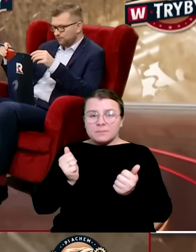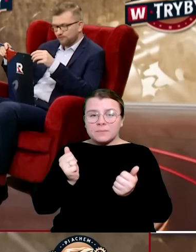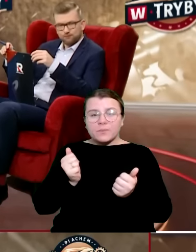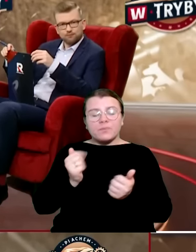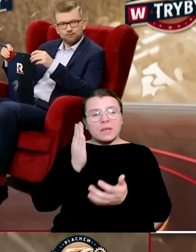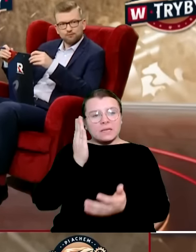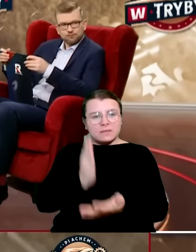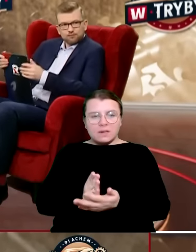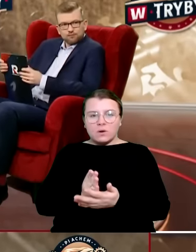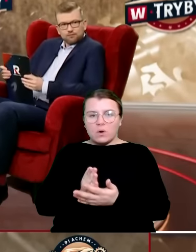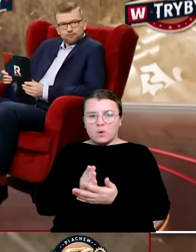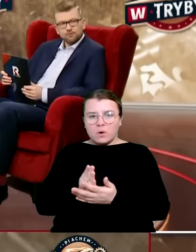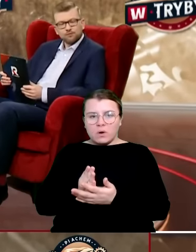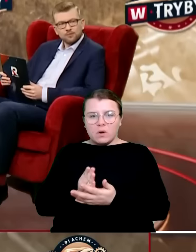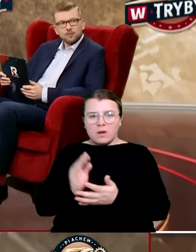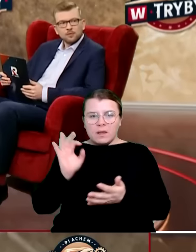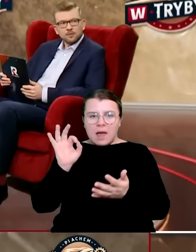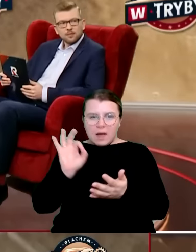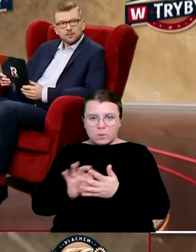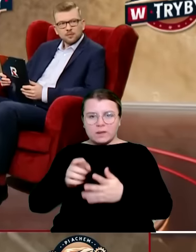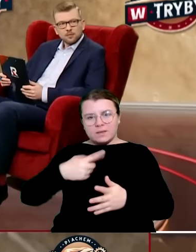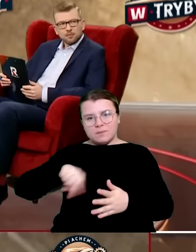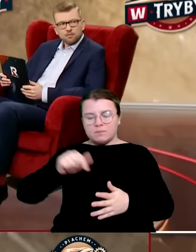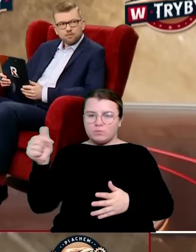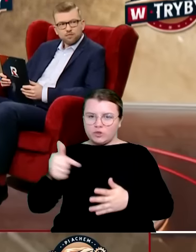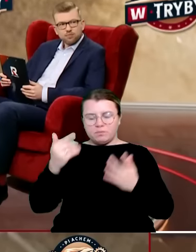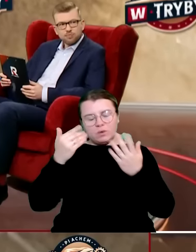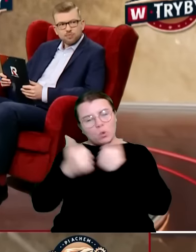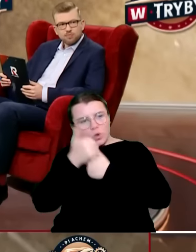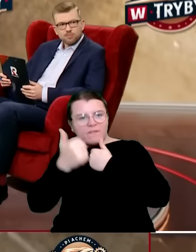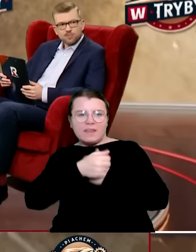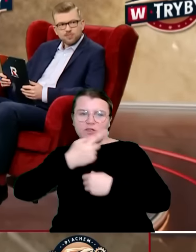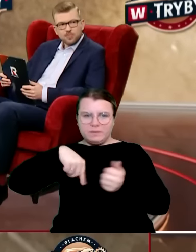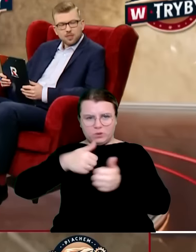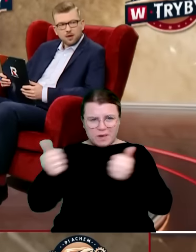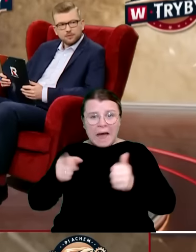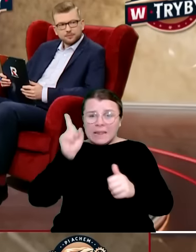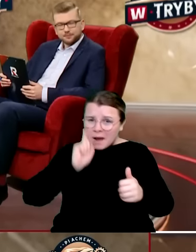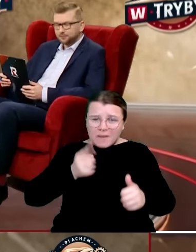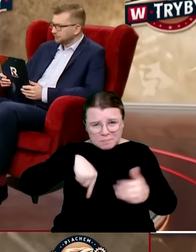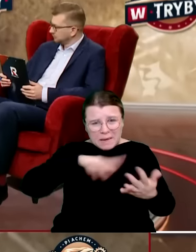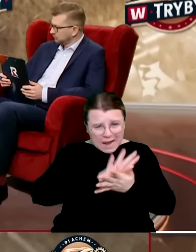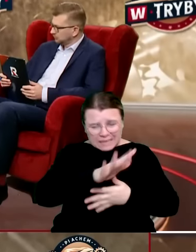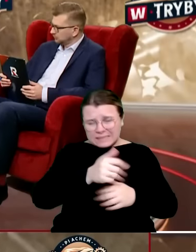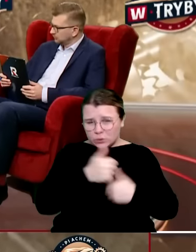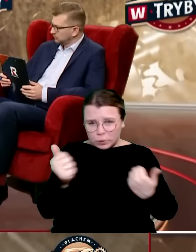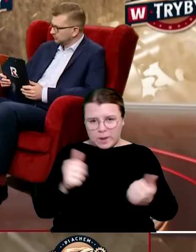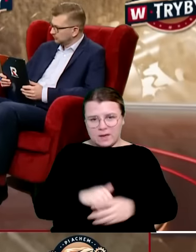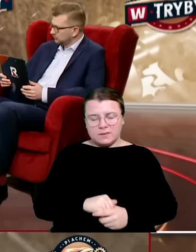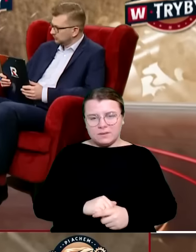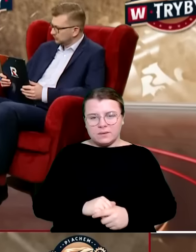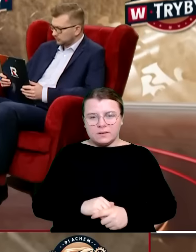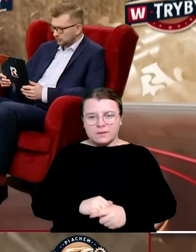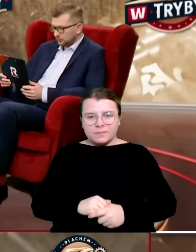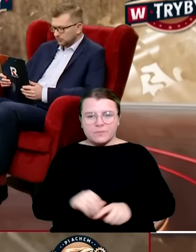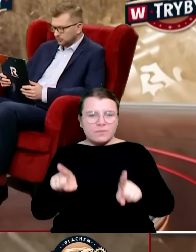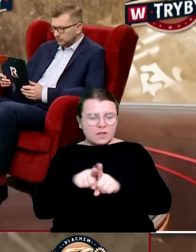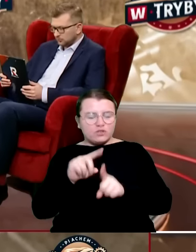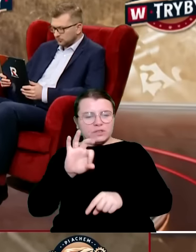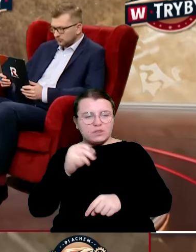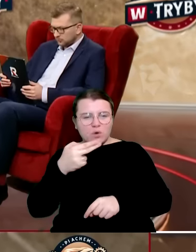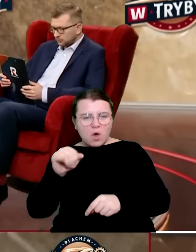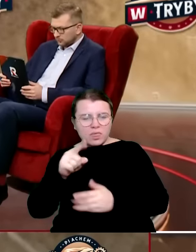takich okolicznościach udowadniać, że super jesteśmy. W Stroniu Śląskim, my jesteśmy naprawdę cudownym narodem. Które, jak już mówiliśmy, naprawdę